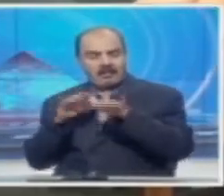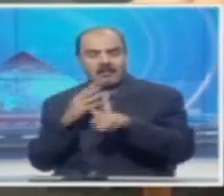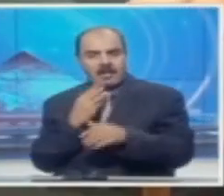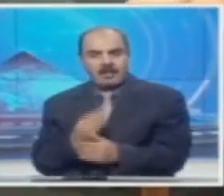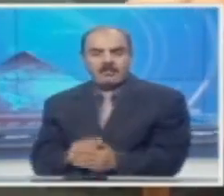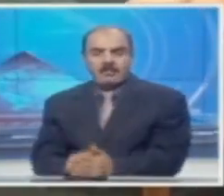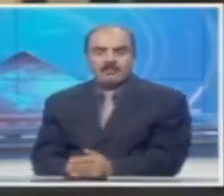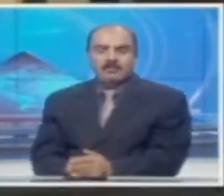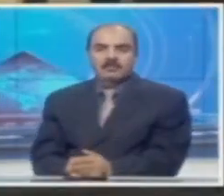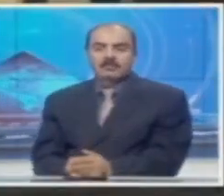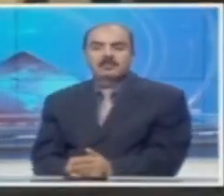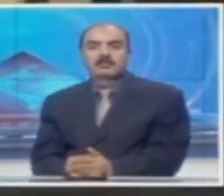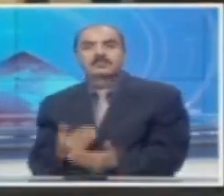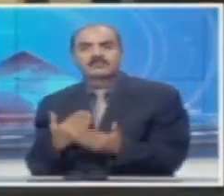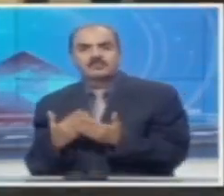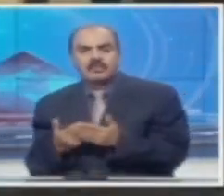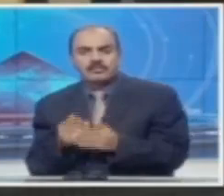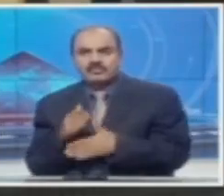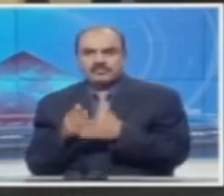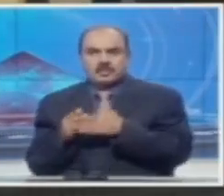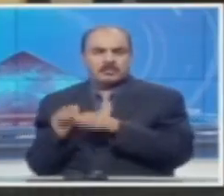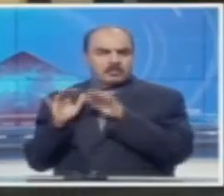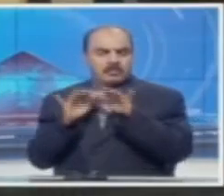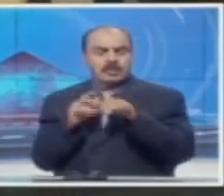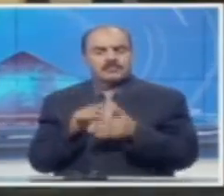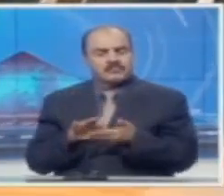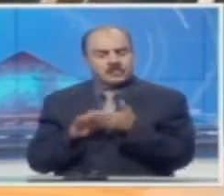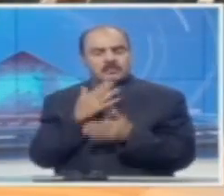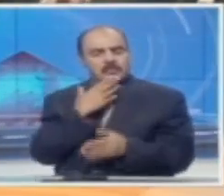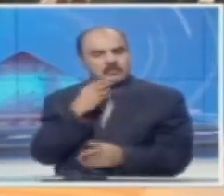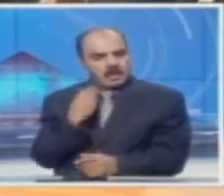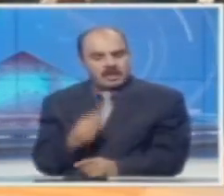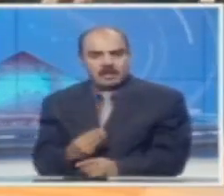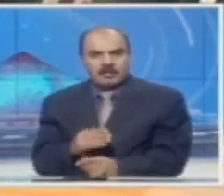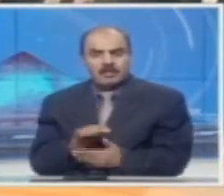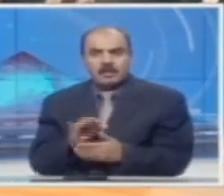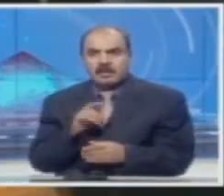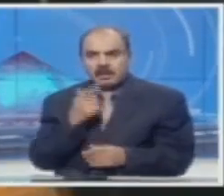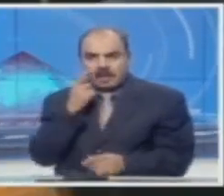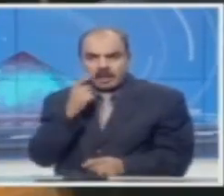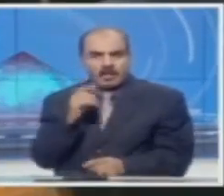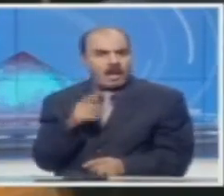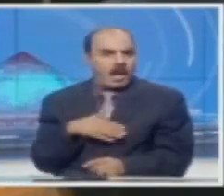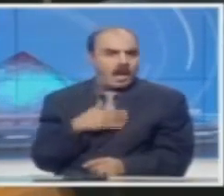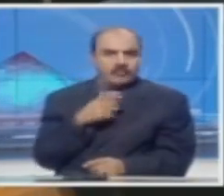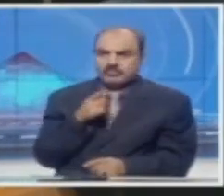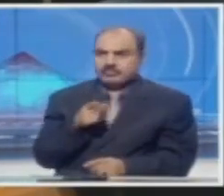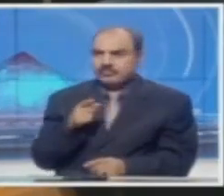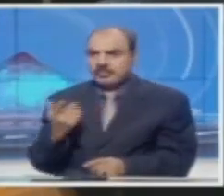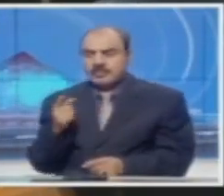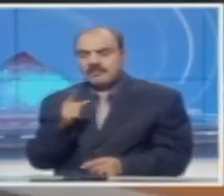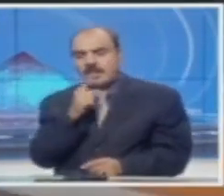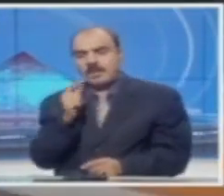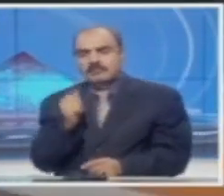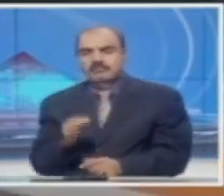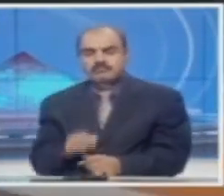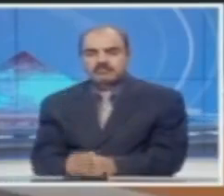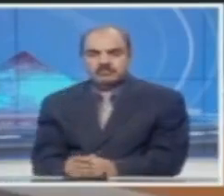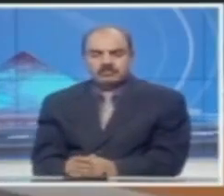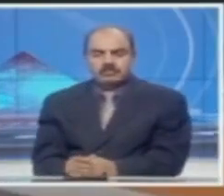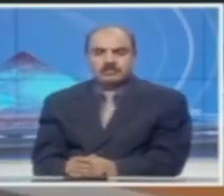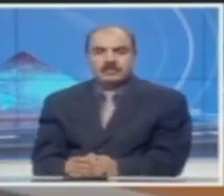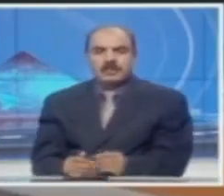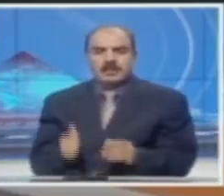العلاجية لما تقدمه تلك المنشآت من خدمات صحية تراعي الاحتياجات والمتطلبات العالمية كافة. هي المعايير